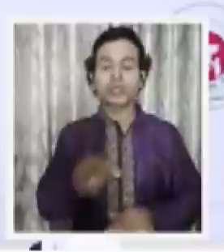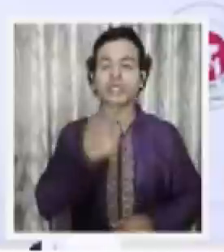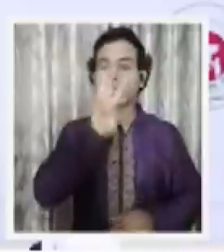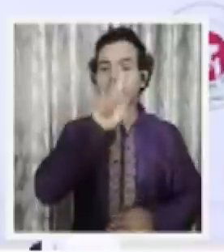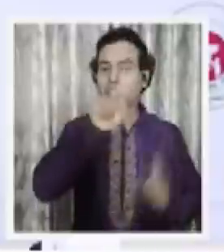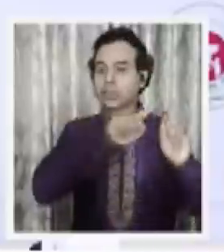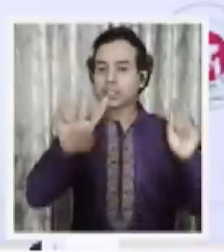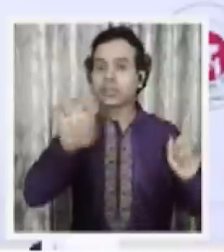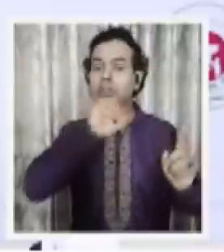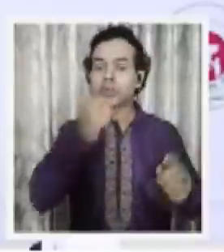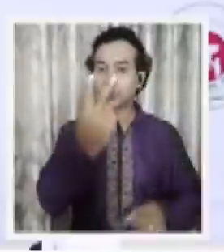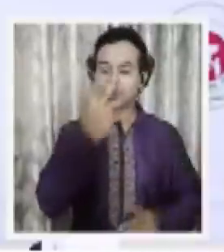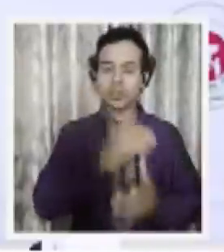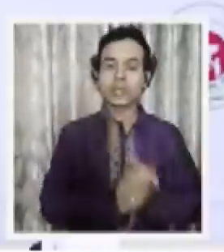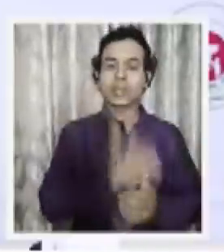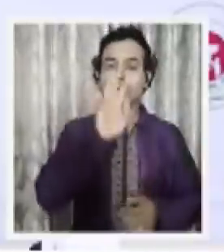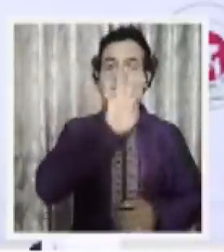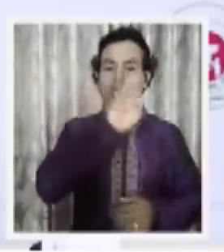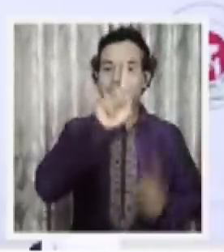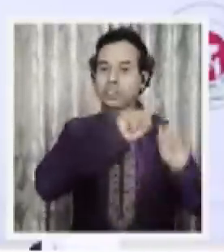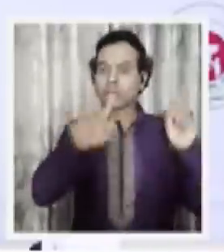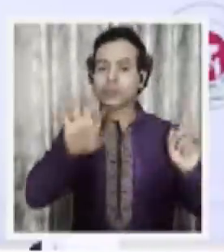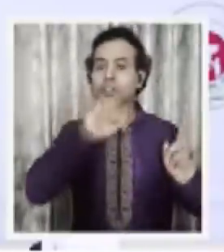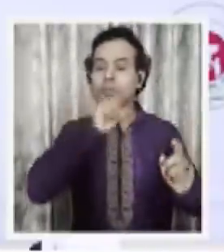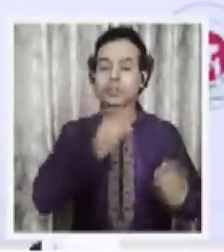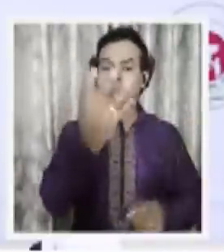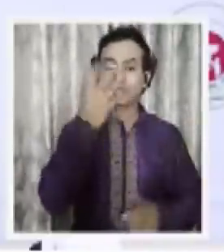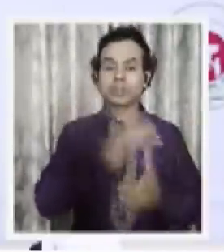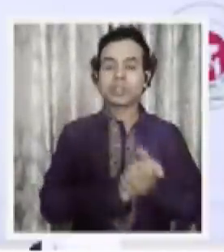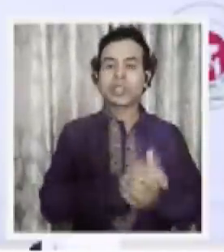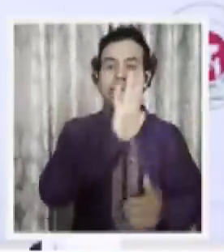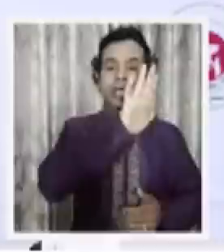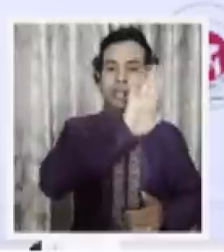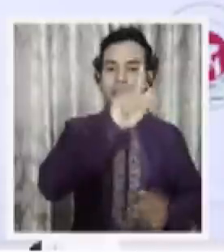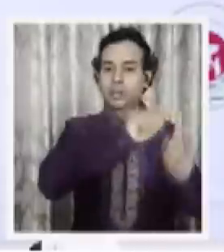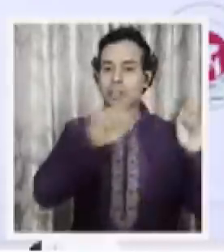বয়স বিভাজনে 24 ঘন্টায় যারা মৃত্যুবরণ করেছেন 31 থেকে 40 বছর 2 জন,